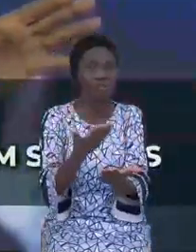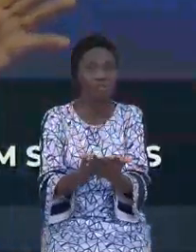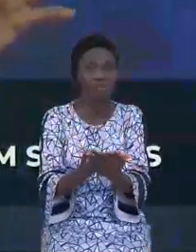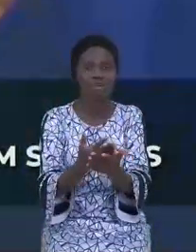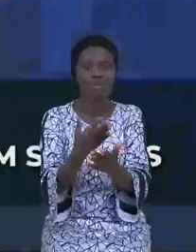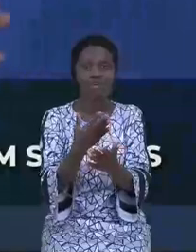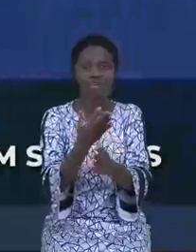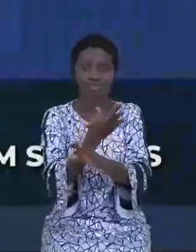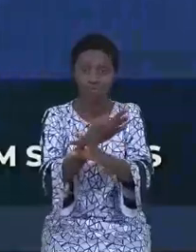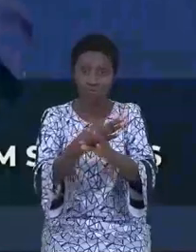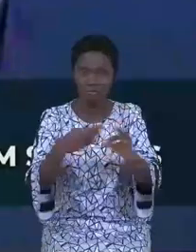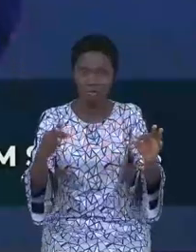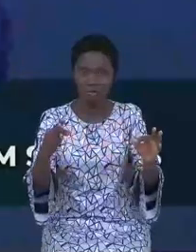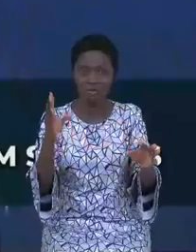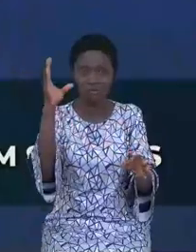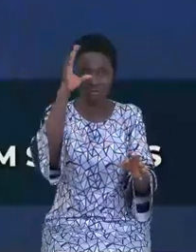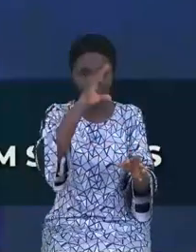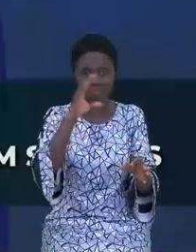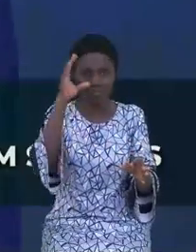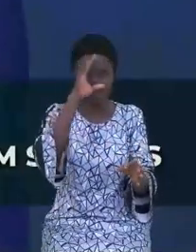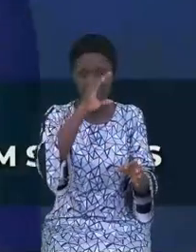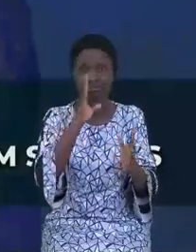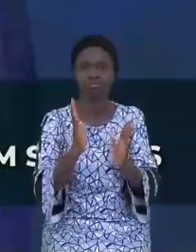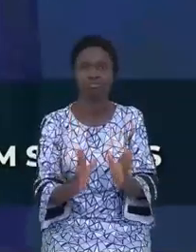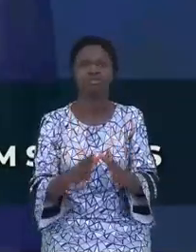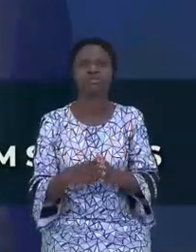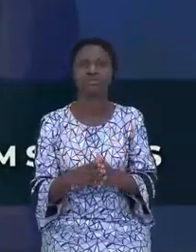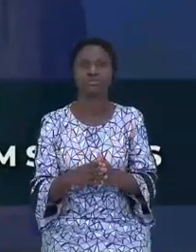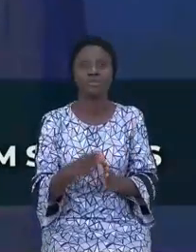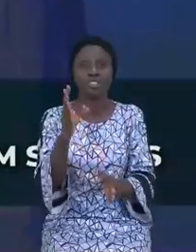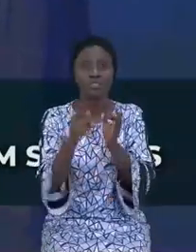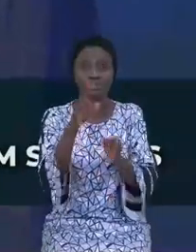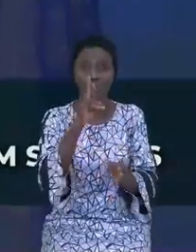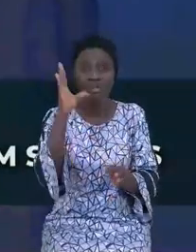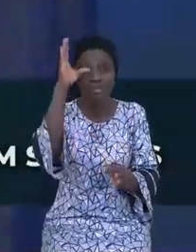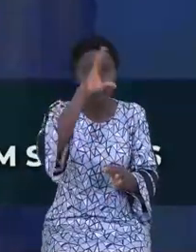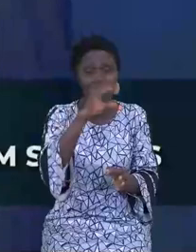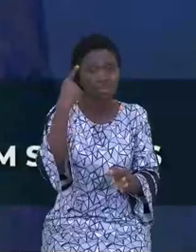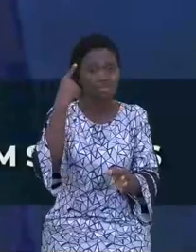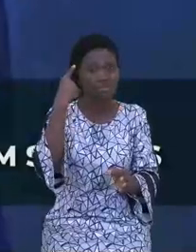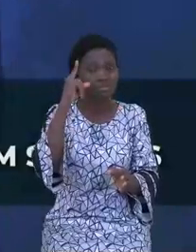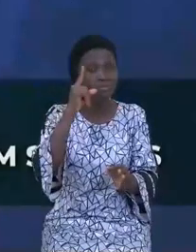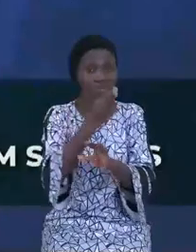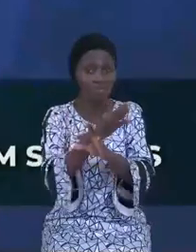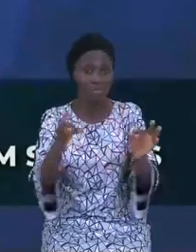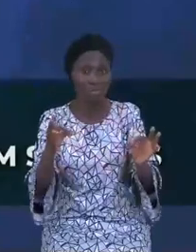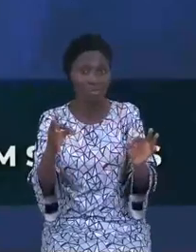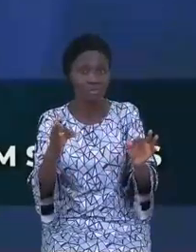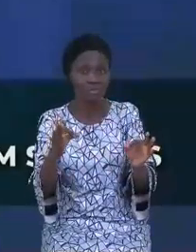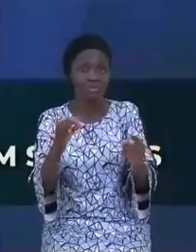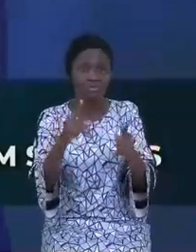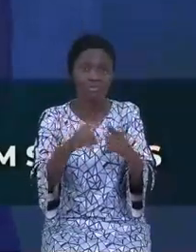liberté. Vous cherchez la liberté du péché, la liberté des mauvaises